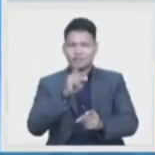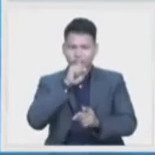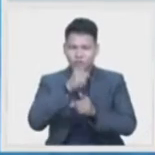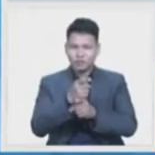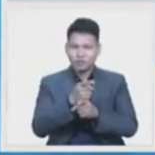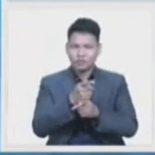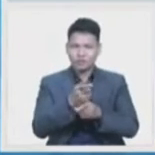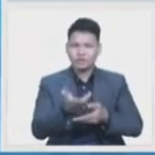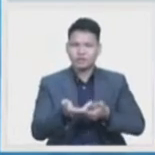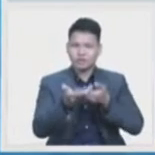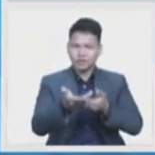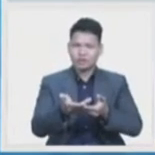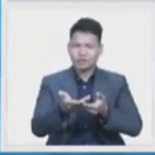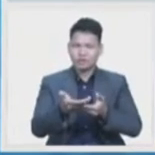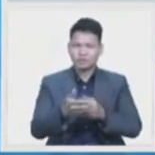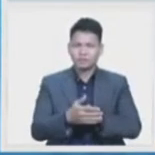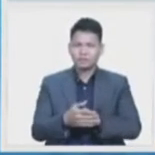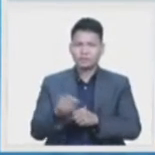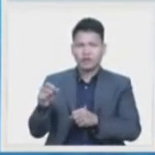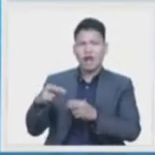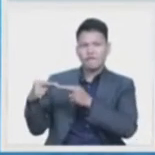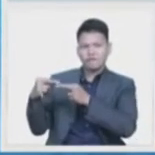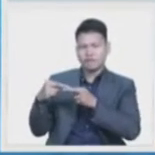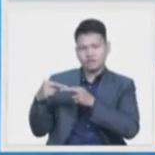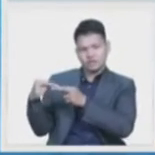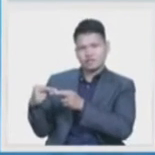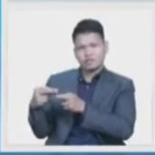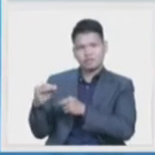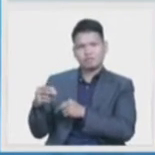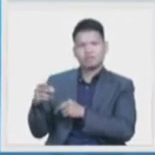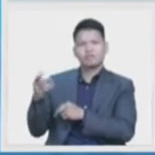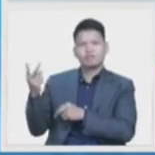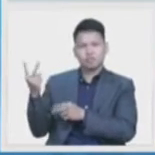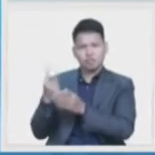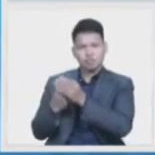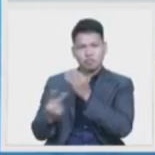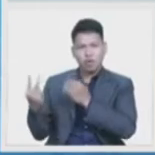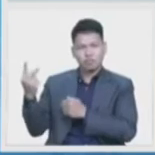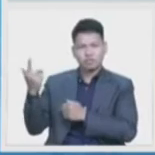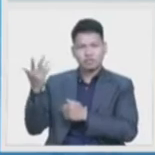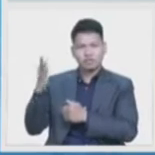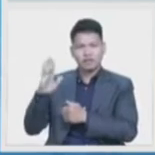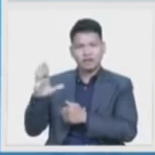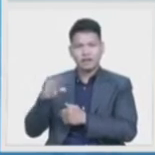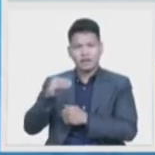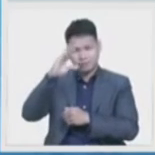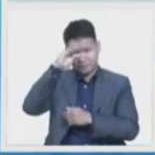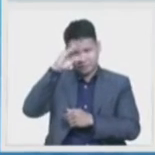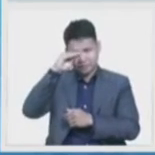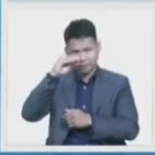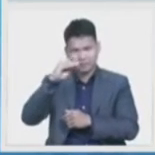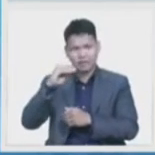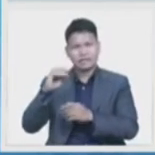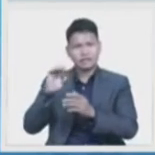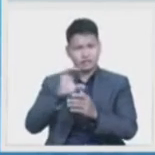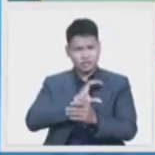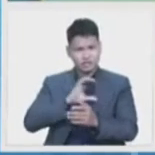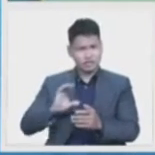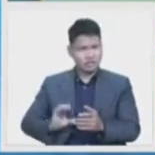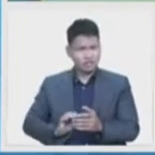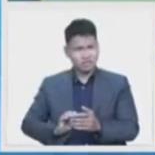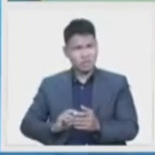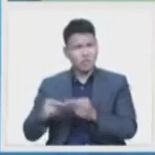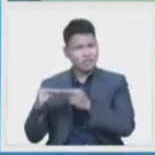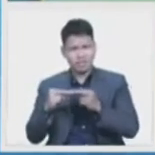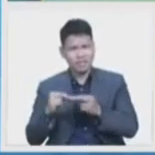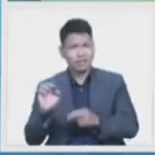What is Christ's relationship to both God and man? Unsa man di ang relasyon ni Kristo tali sa Dios ug sa